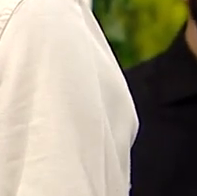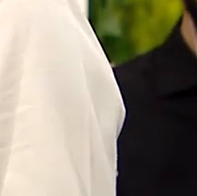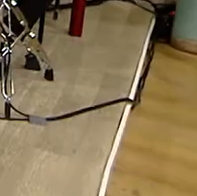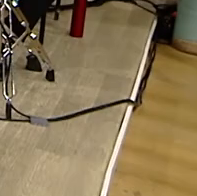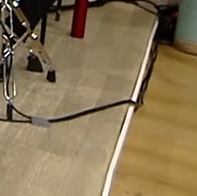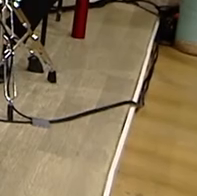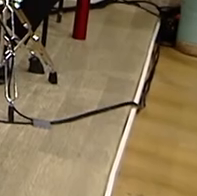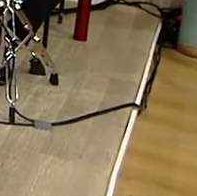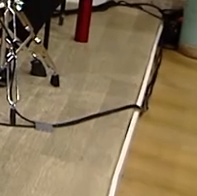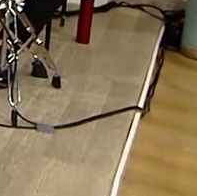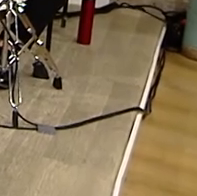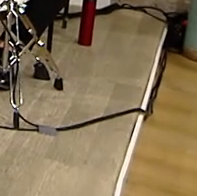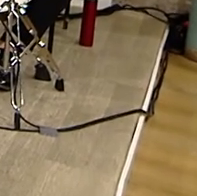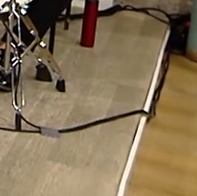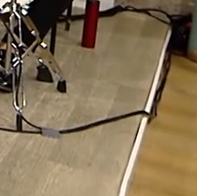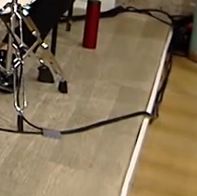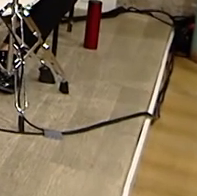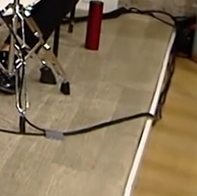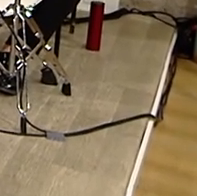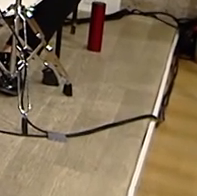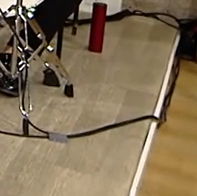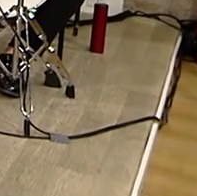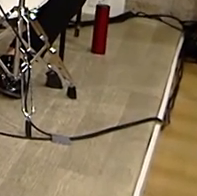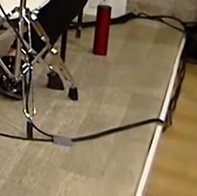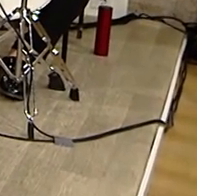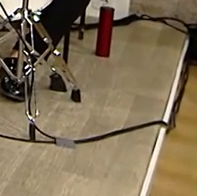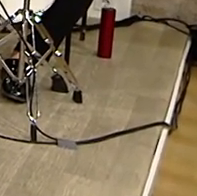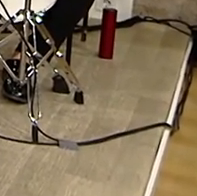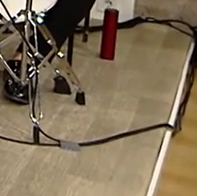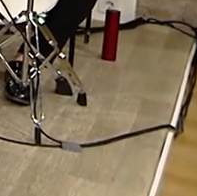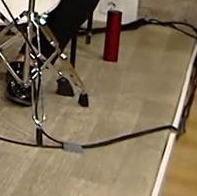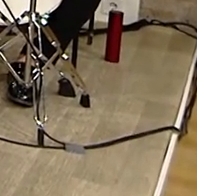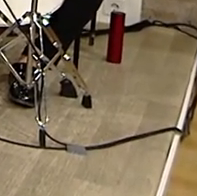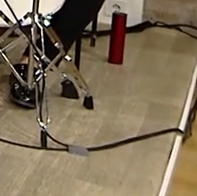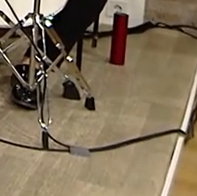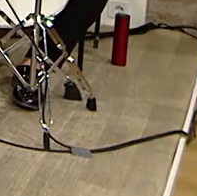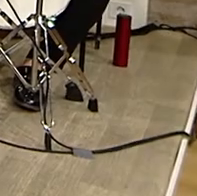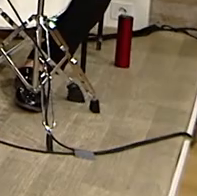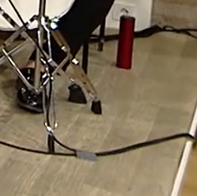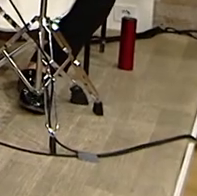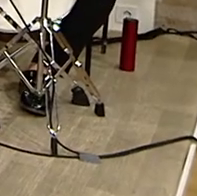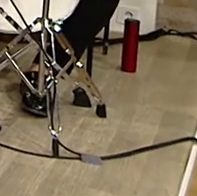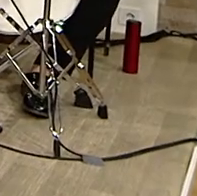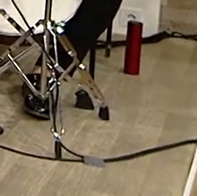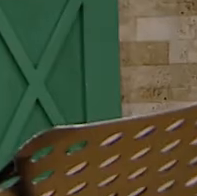Sana yüzüm gözüm sürsem sana.